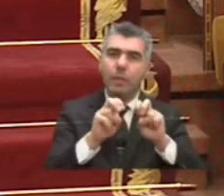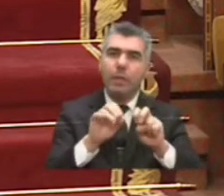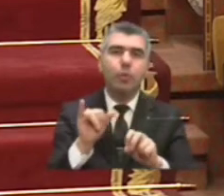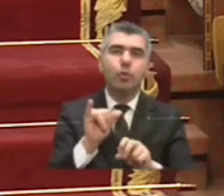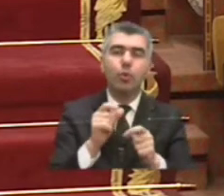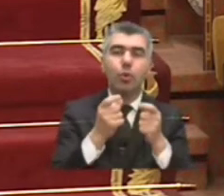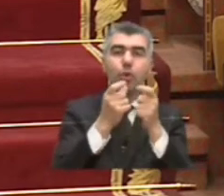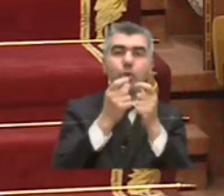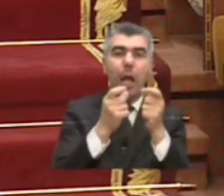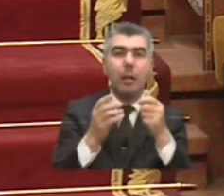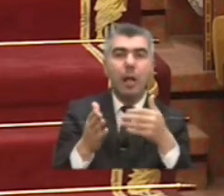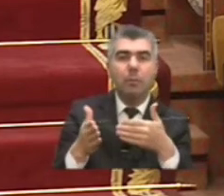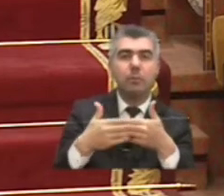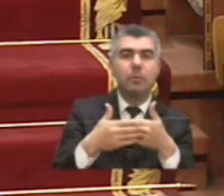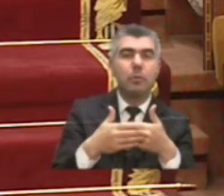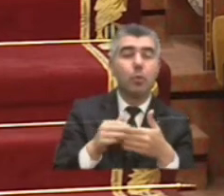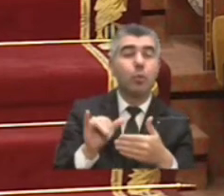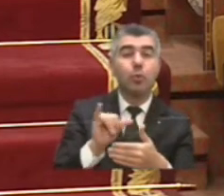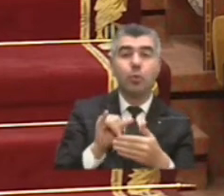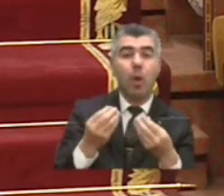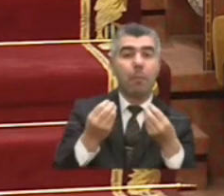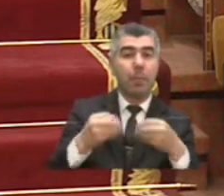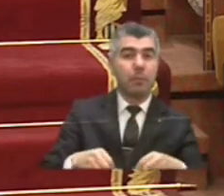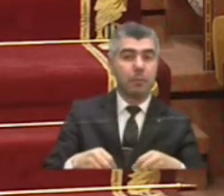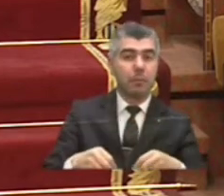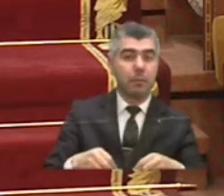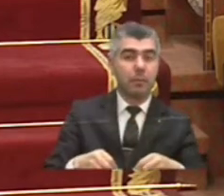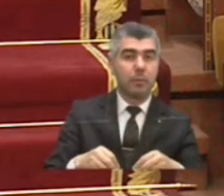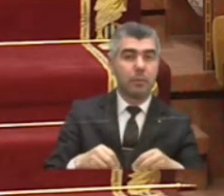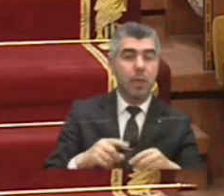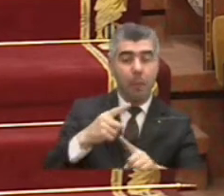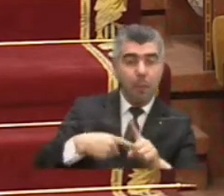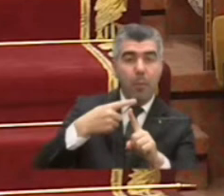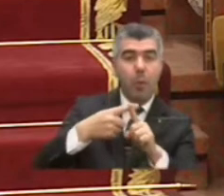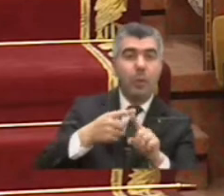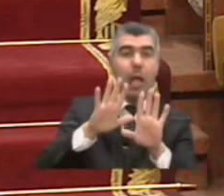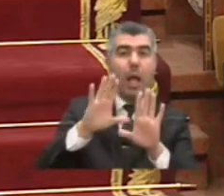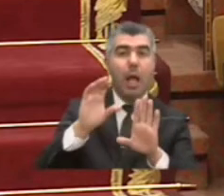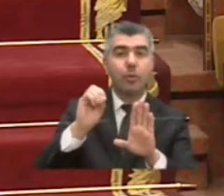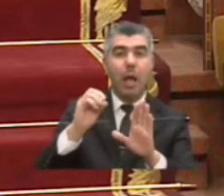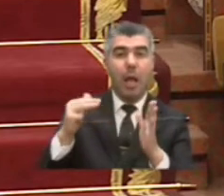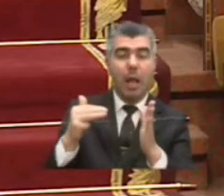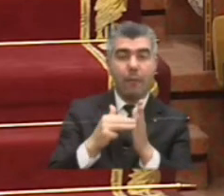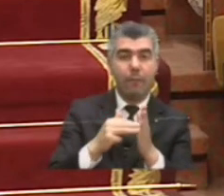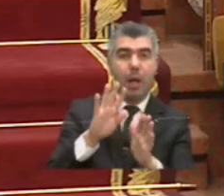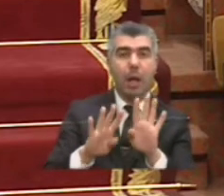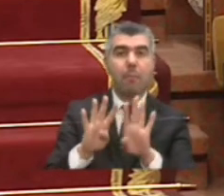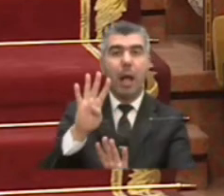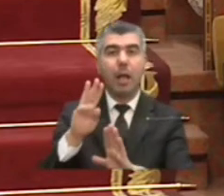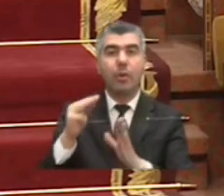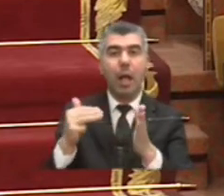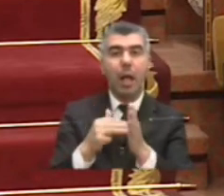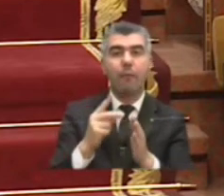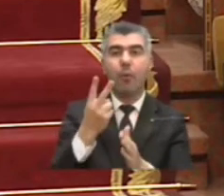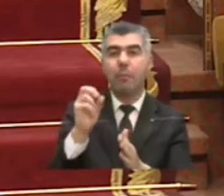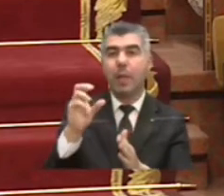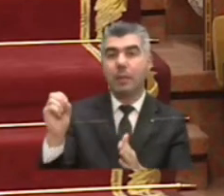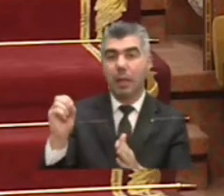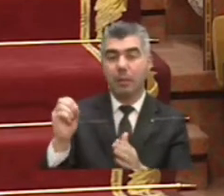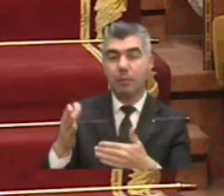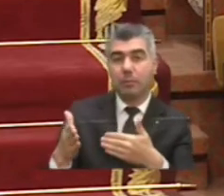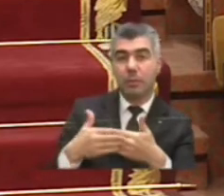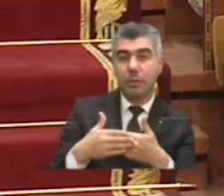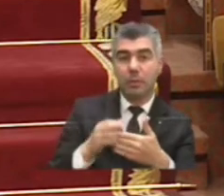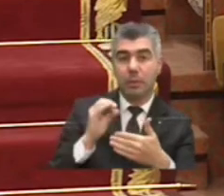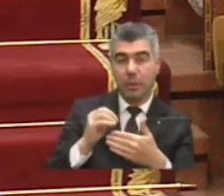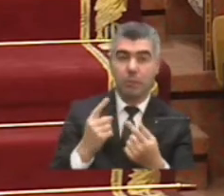الشركات اللي سدوا اللي داروا الافلاس، انتقلوا من 10 الاف الان الى 14200. كيفاش الشركه اش كتسد وكتقولوا لنا لا